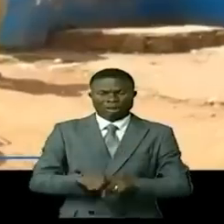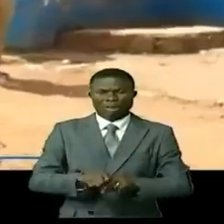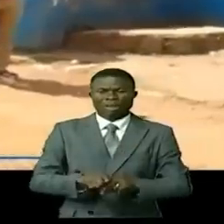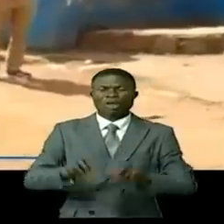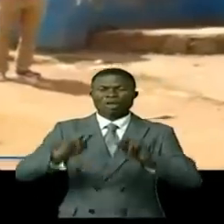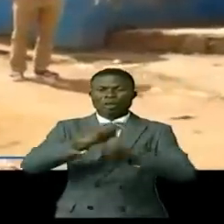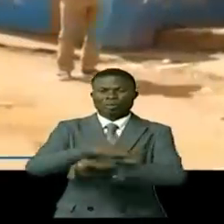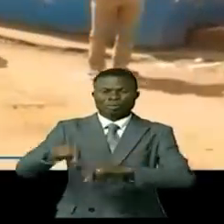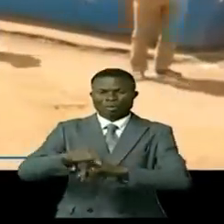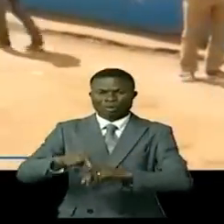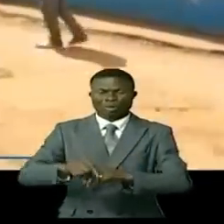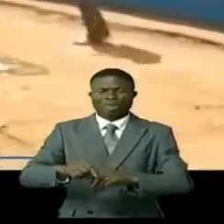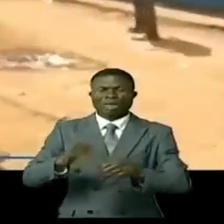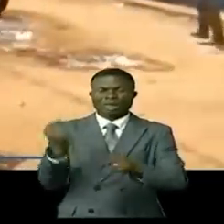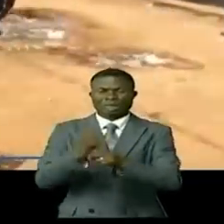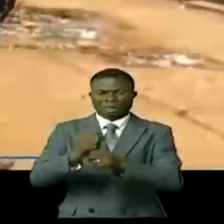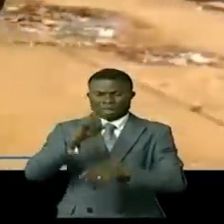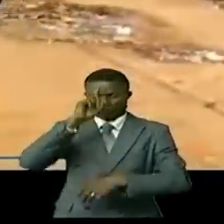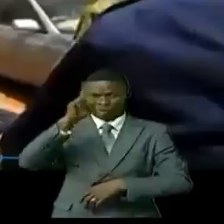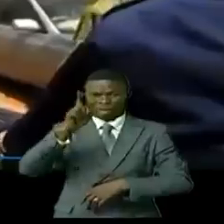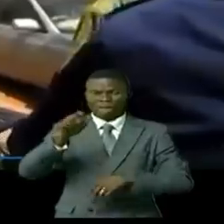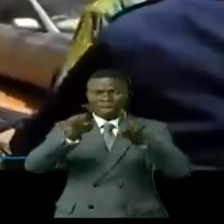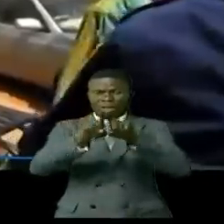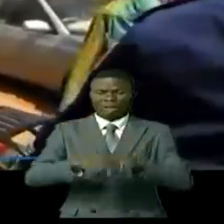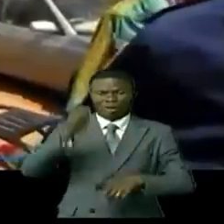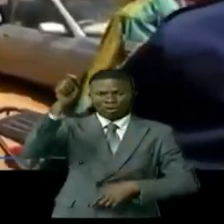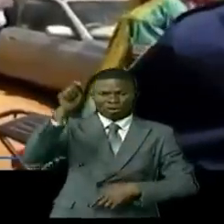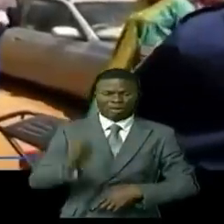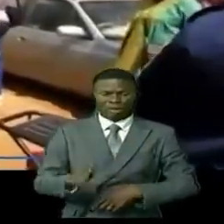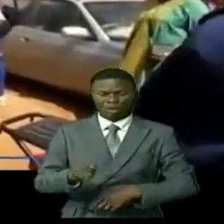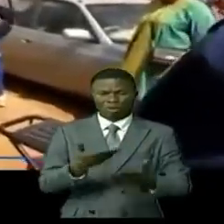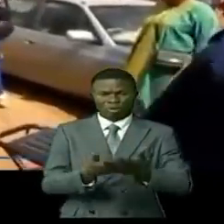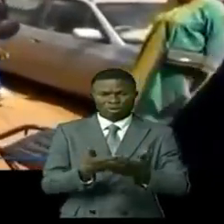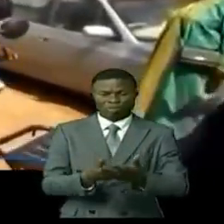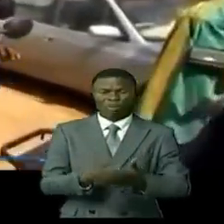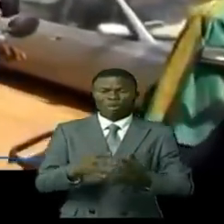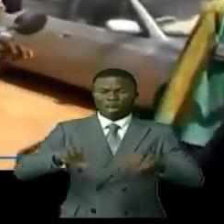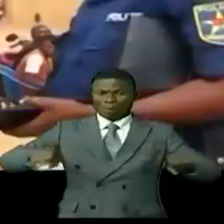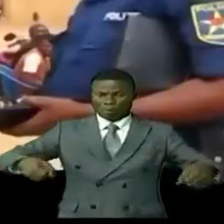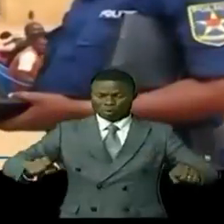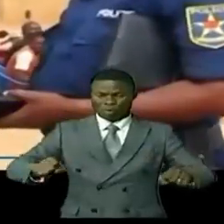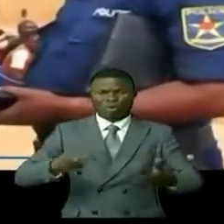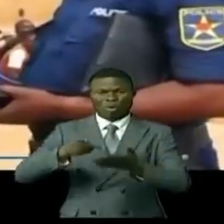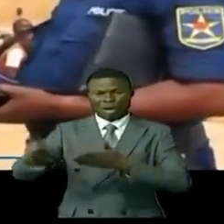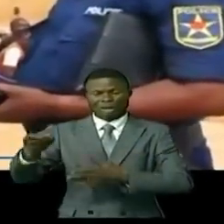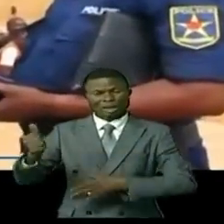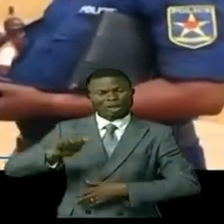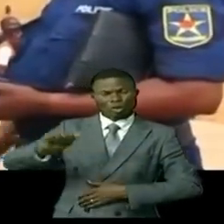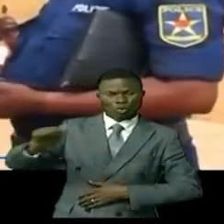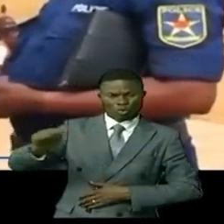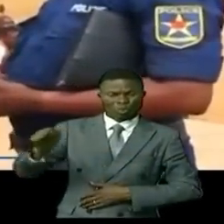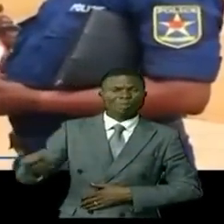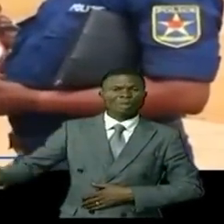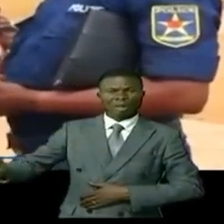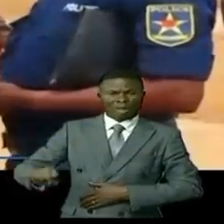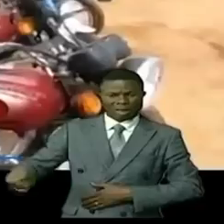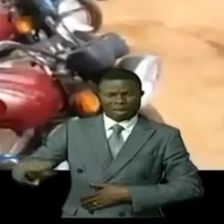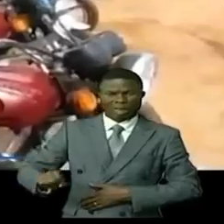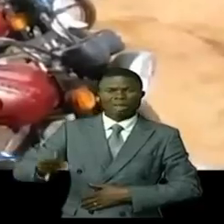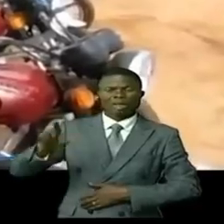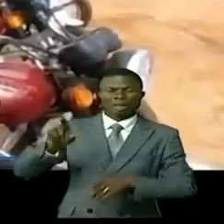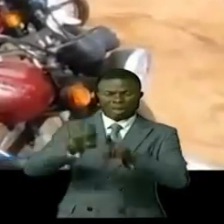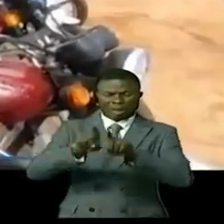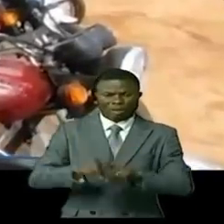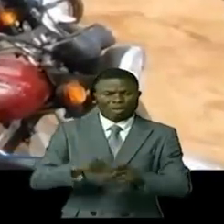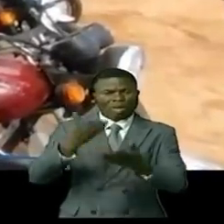du service d'intelligence et au phare d'essai de son ressort. Ces engins ont été achetés sur fonds propres du secteur de l'Oufira et ont